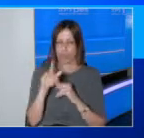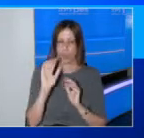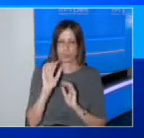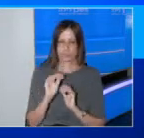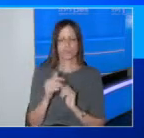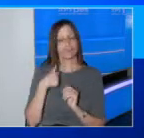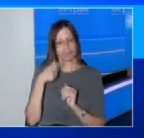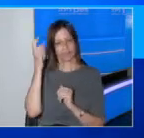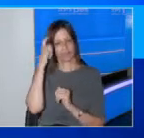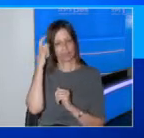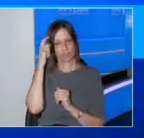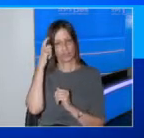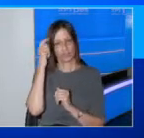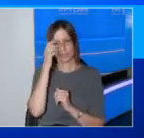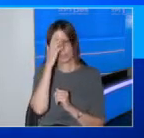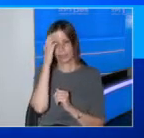אני חושבת